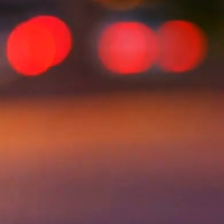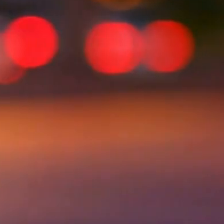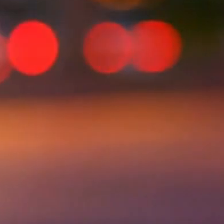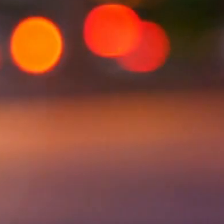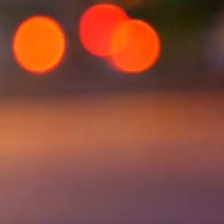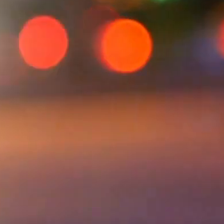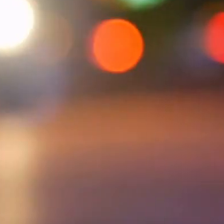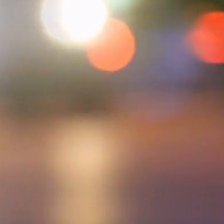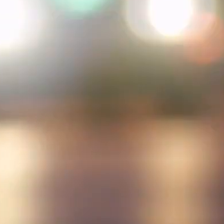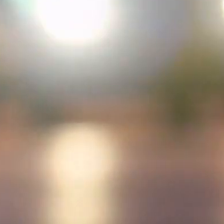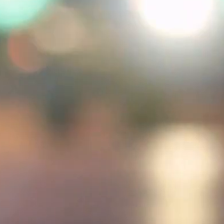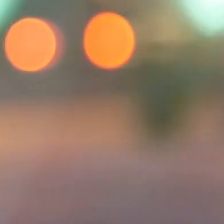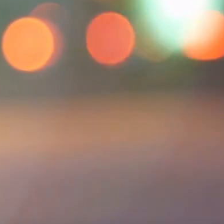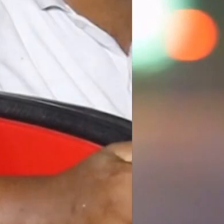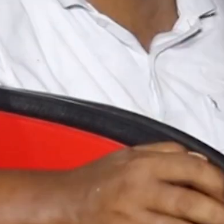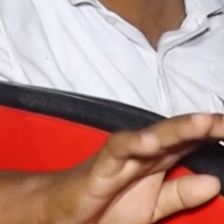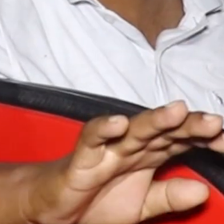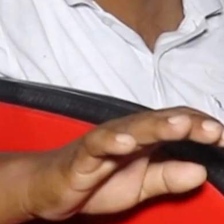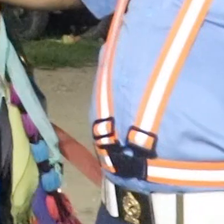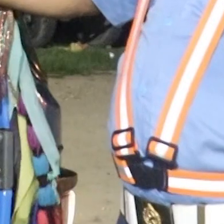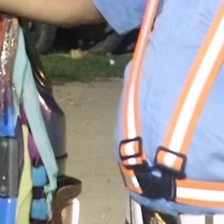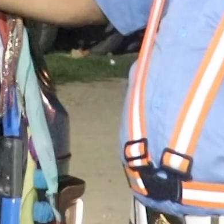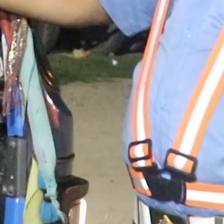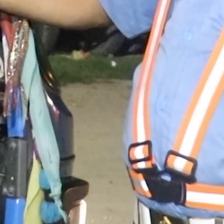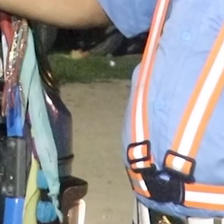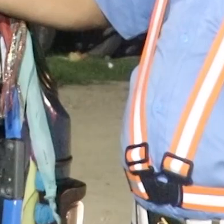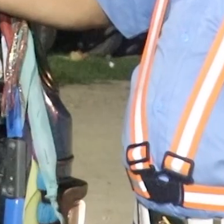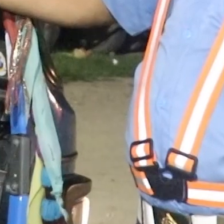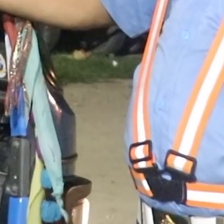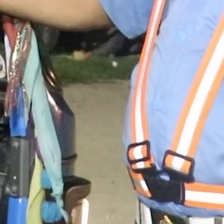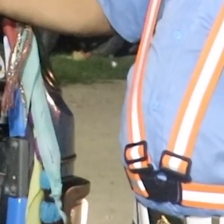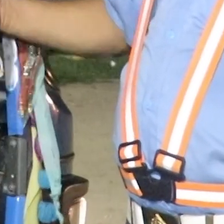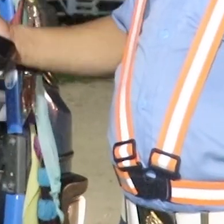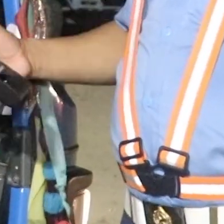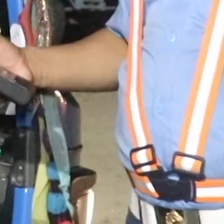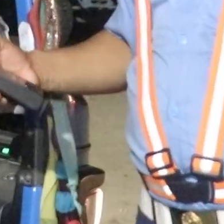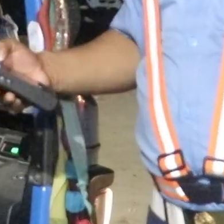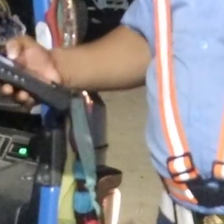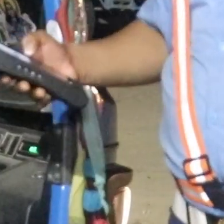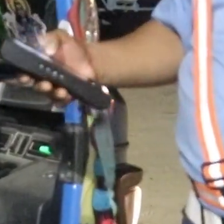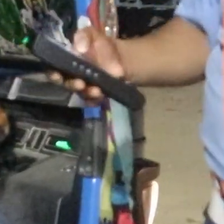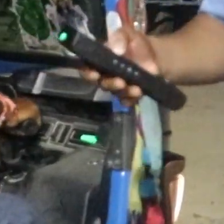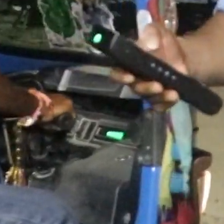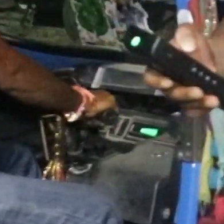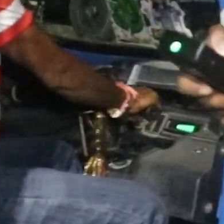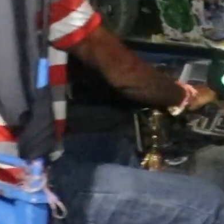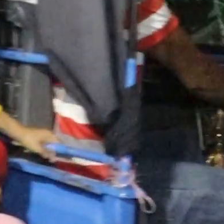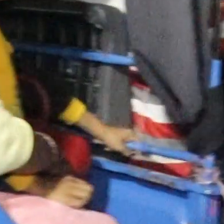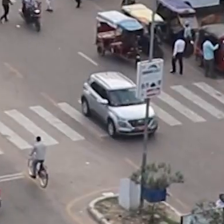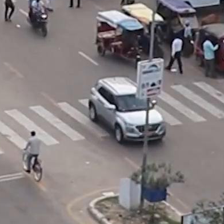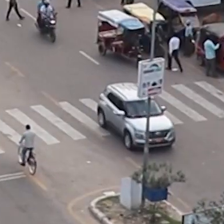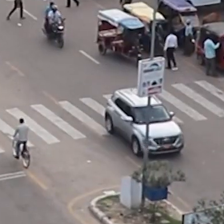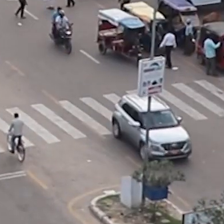मादक पदार्थ सेवन गरी सवारी नचलाऊ। चालकले मादक पदार्थ सेवन गरेको थाहा पाए यात्रुले प्रहरीलाई खबर